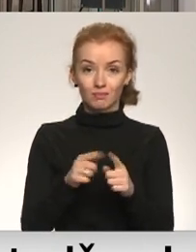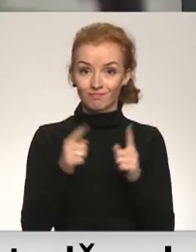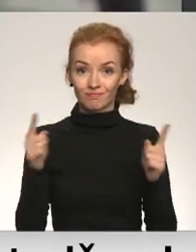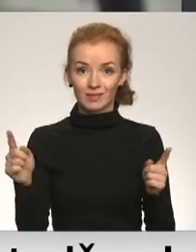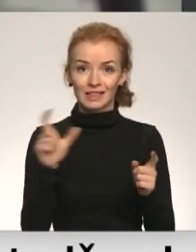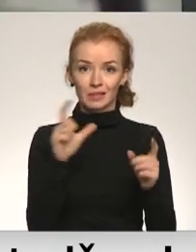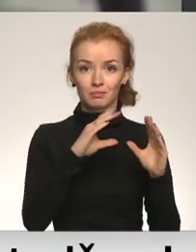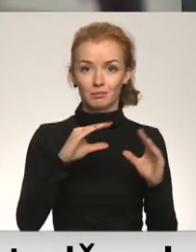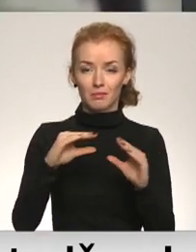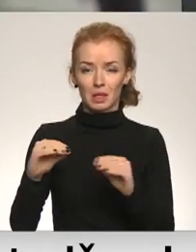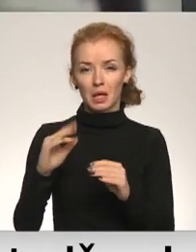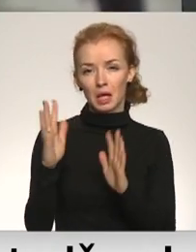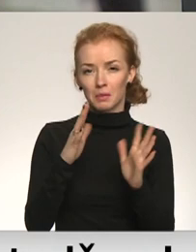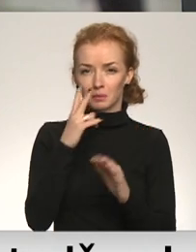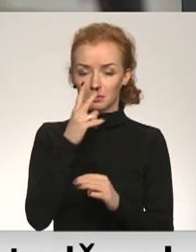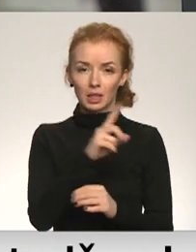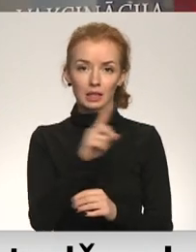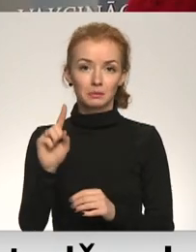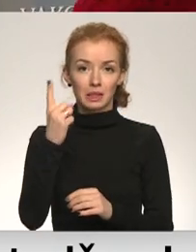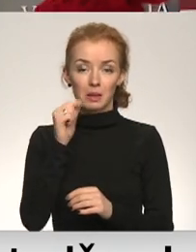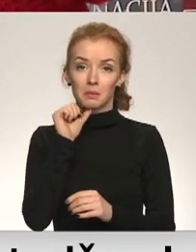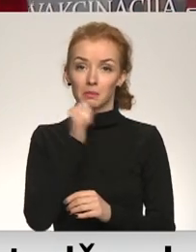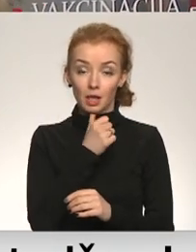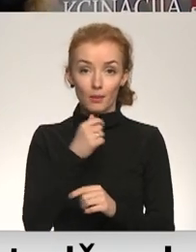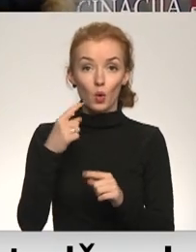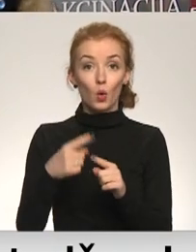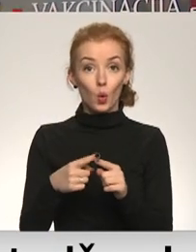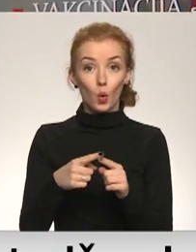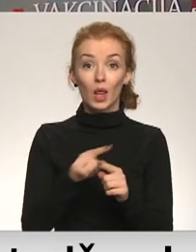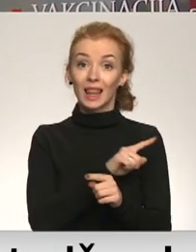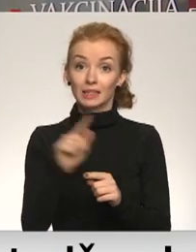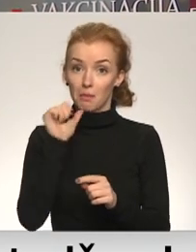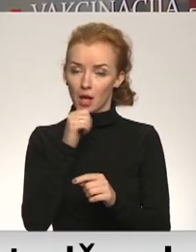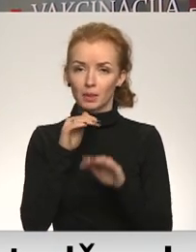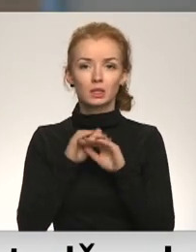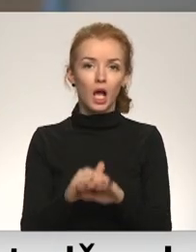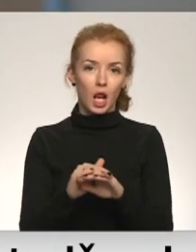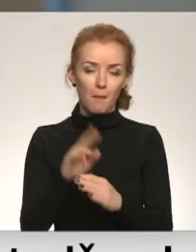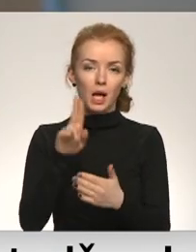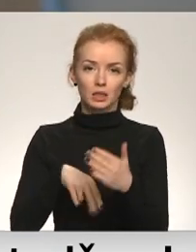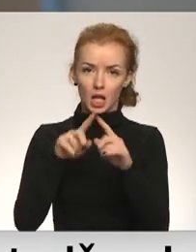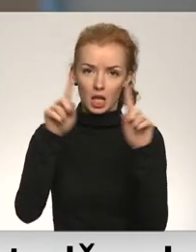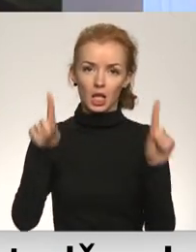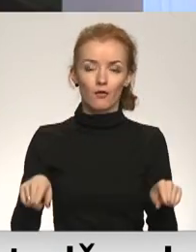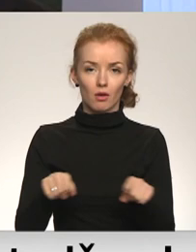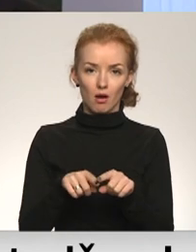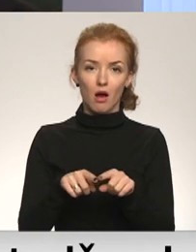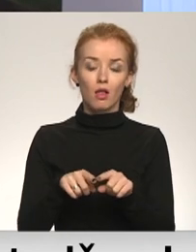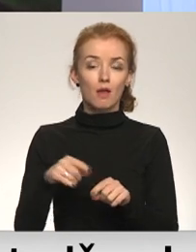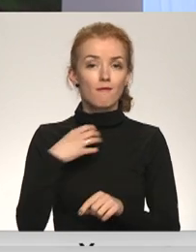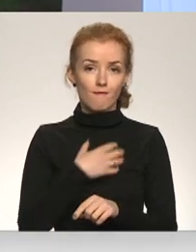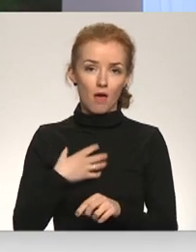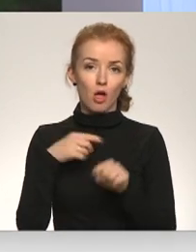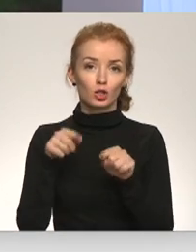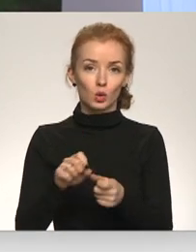laikā līdz 1. maijam. Līdz tam no sertifikātiem atteikties neplāno. Mūsu ieskatā ir nepieciešams sertifikātu